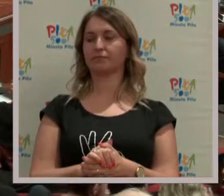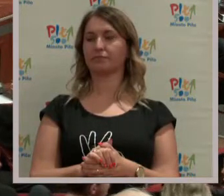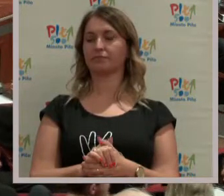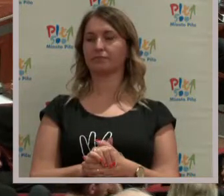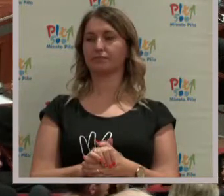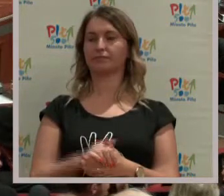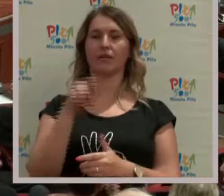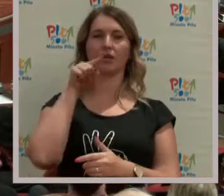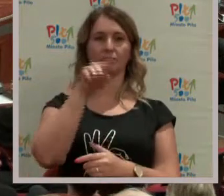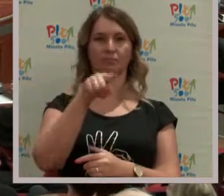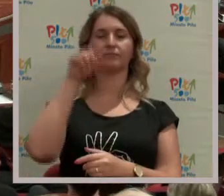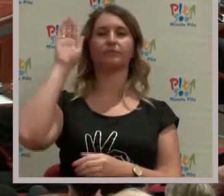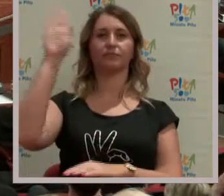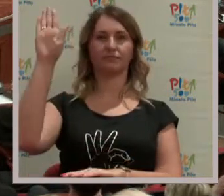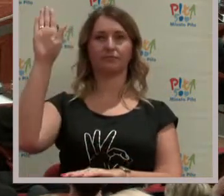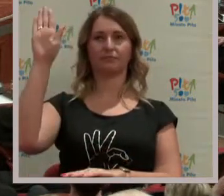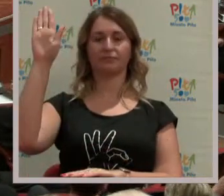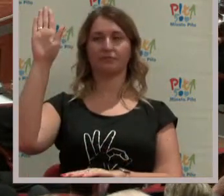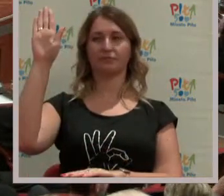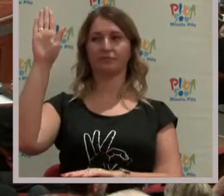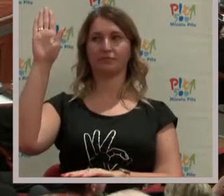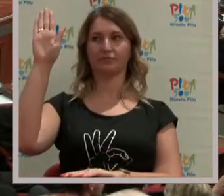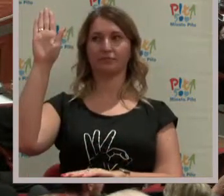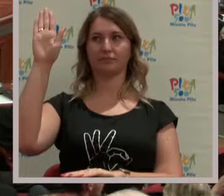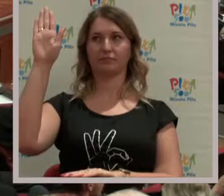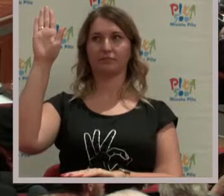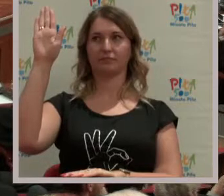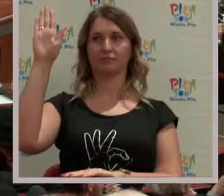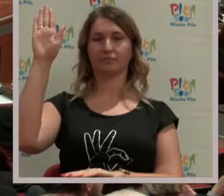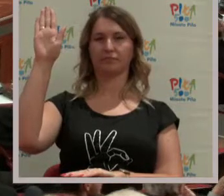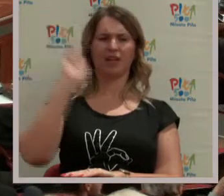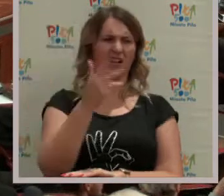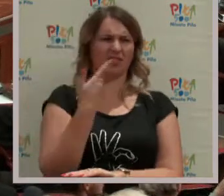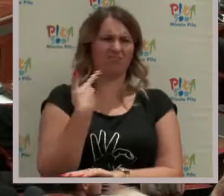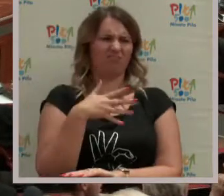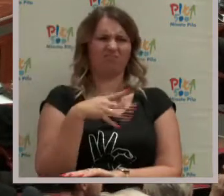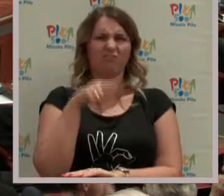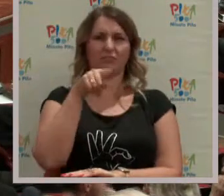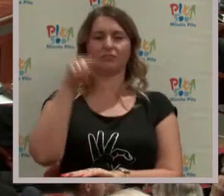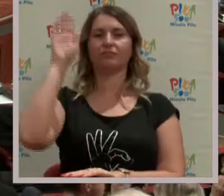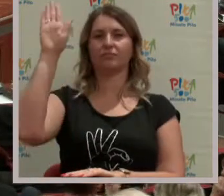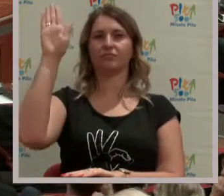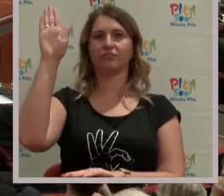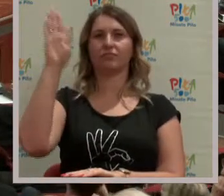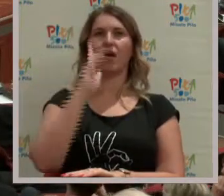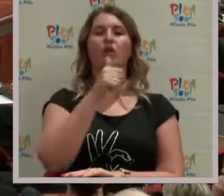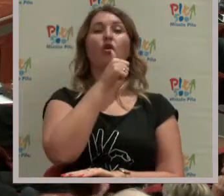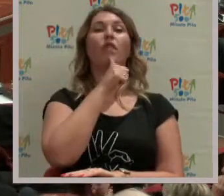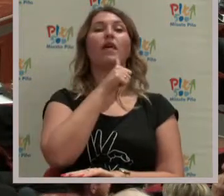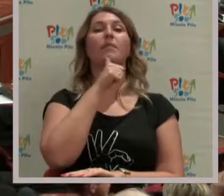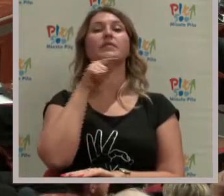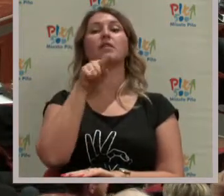-2029 proszę o podniesienie ręki i naciśnięcie przycisku dziękuję bardzo kto jest przeciw dziękuję kto się wstrzymał